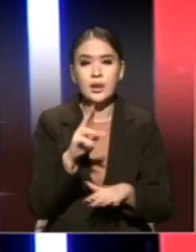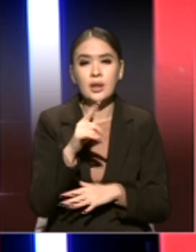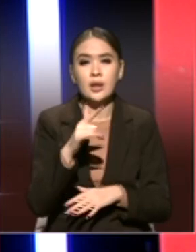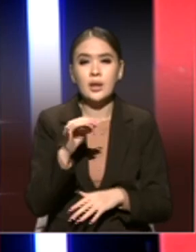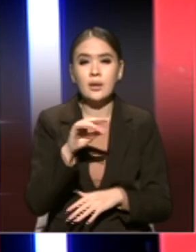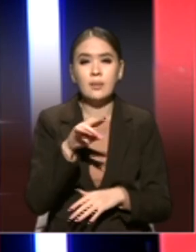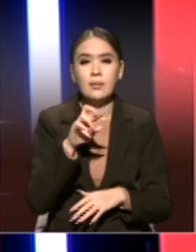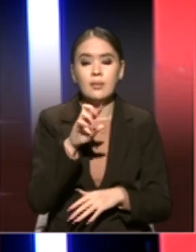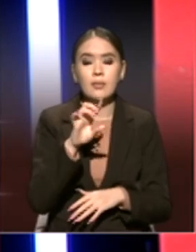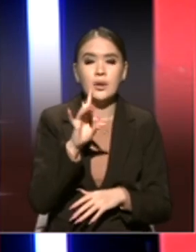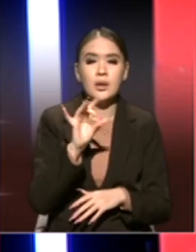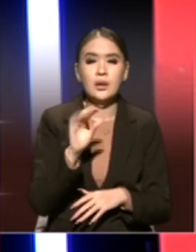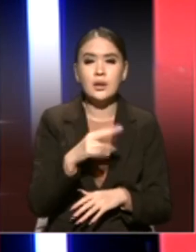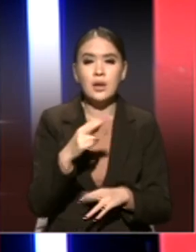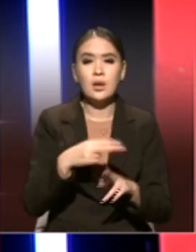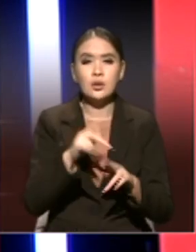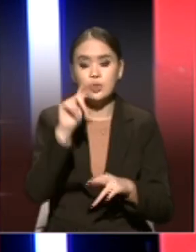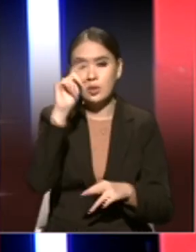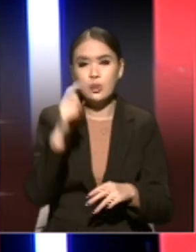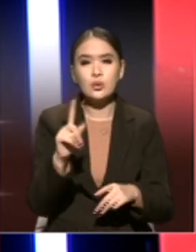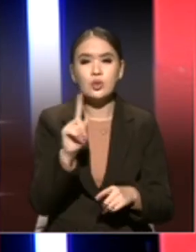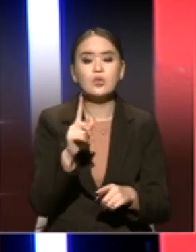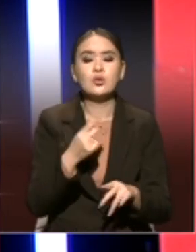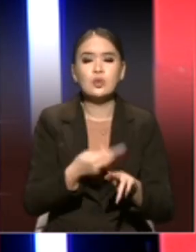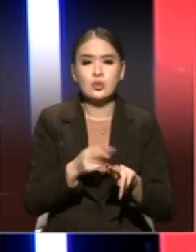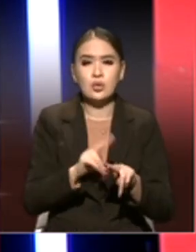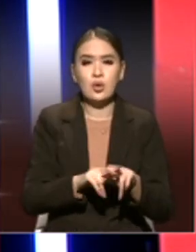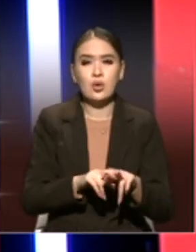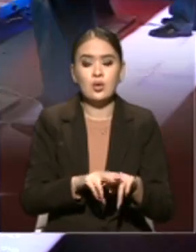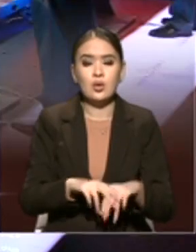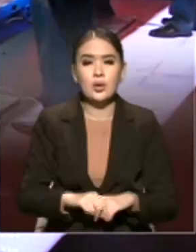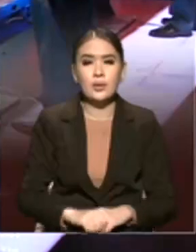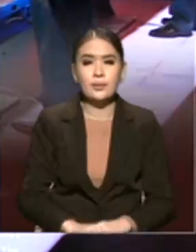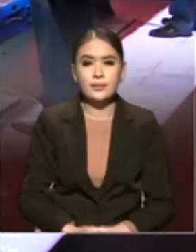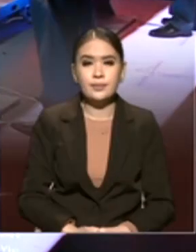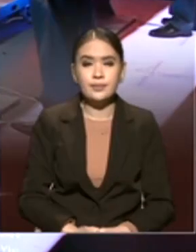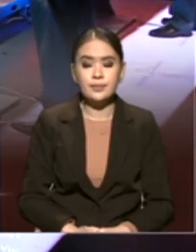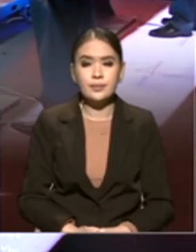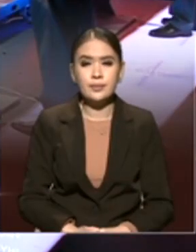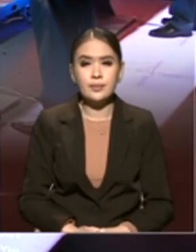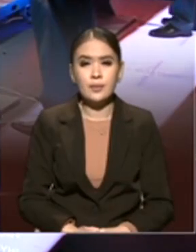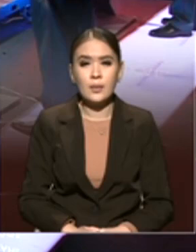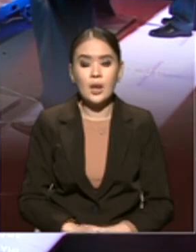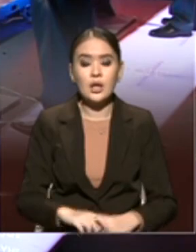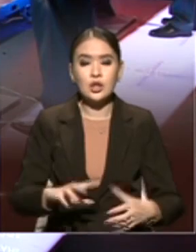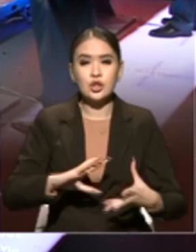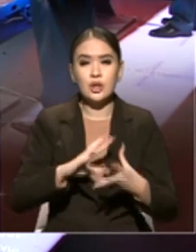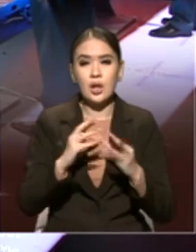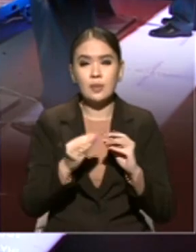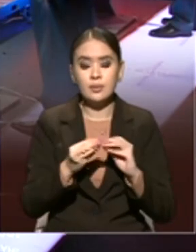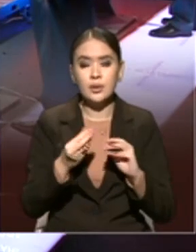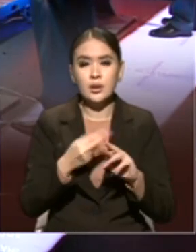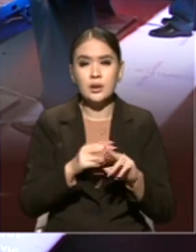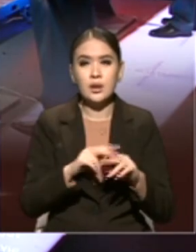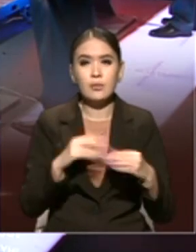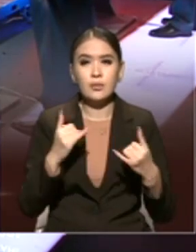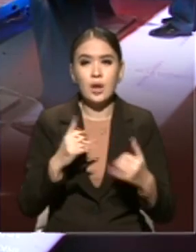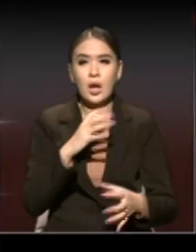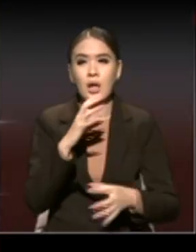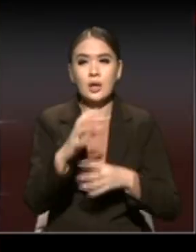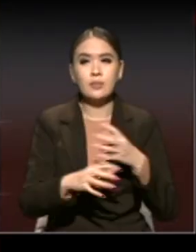соғыс дегеніміз не? Халық бұны әлі жіті түсінбейді. Солай ма, Максим Мырза? Сіз жауап беріңіз. Енді айтып берейін. Жалпы, біз енді бүгін